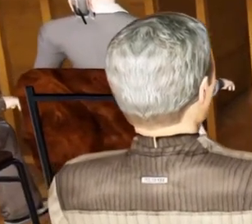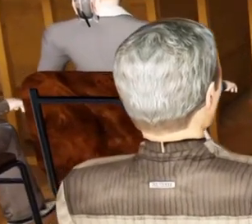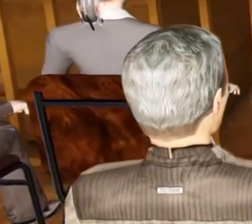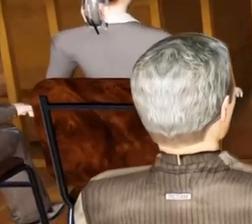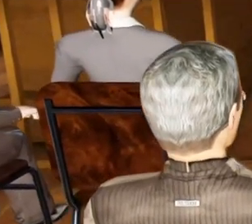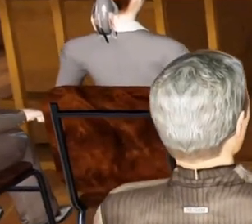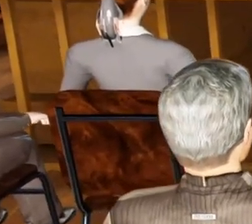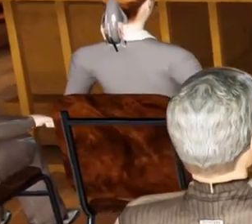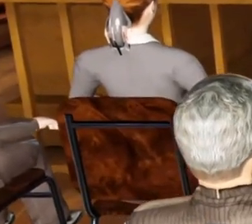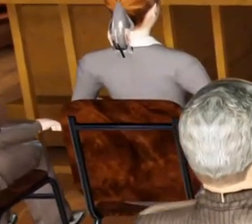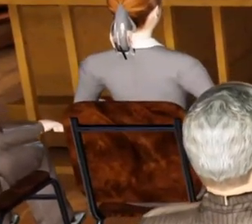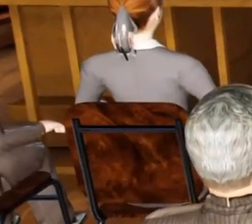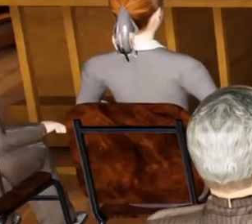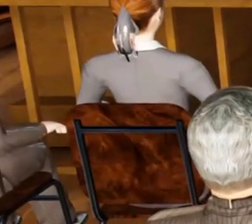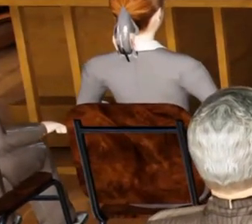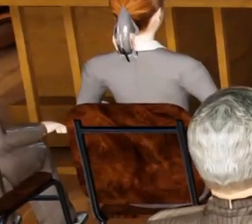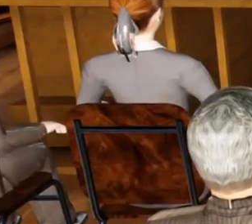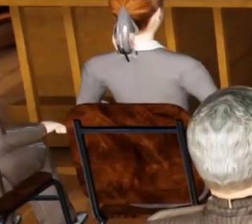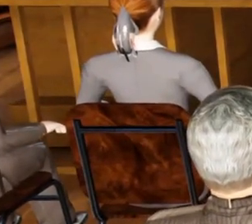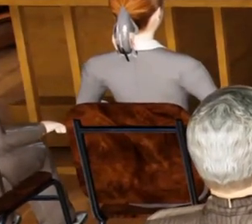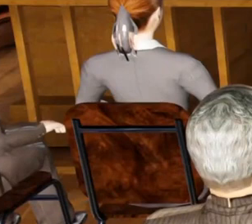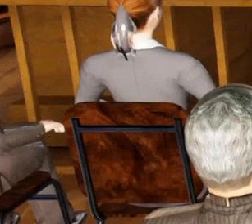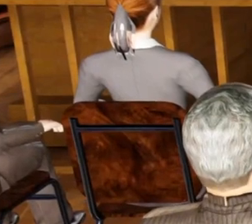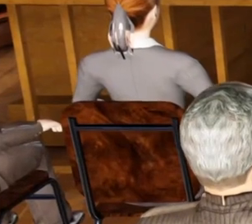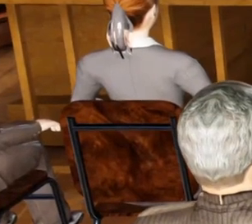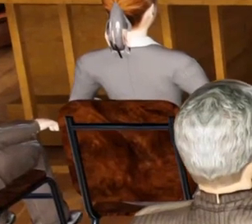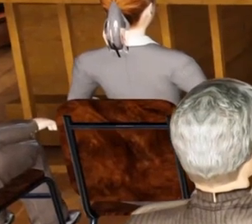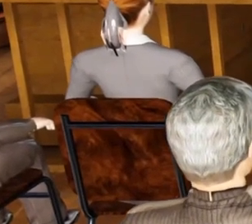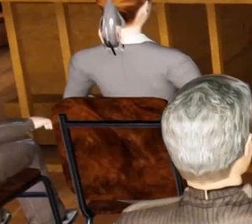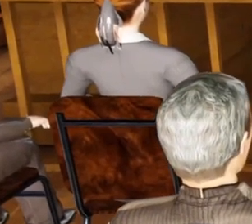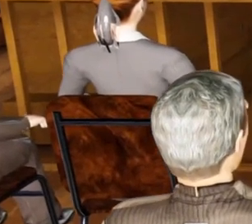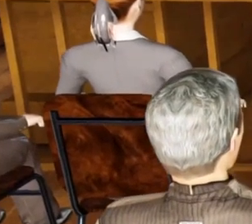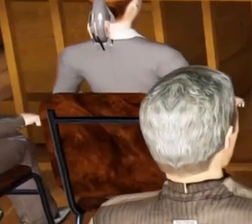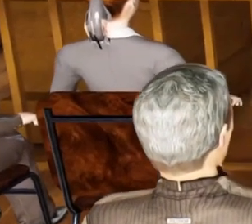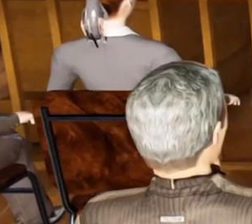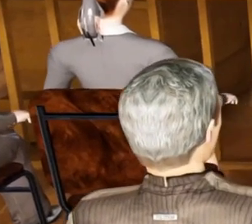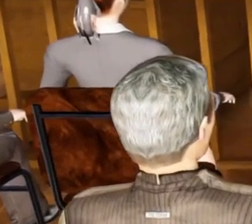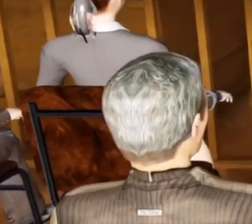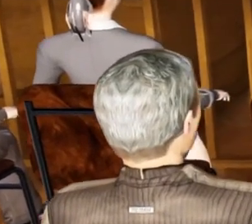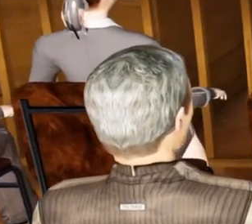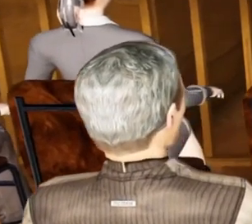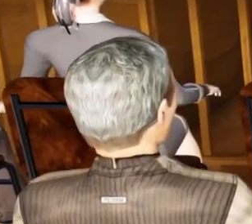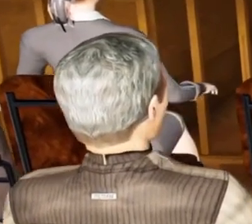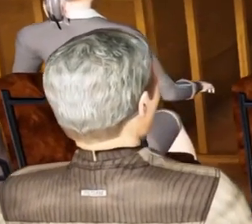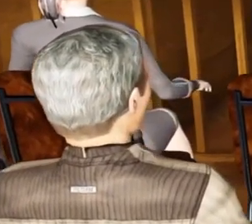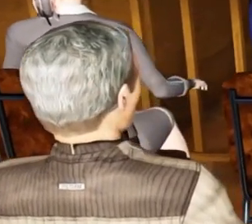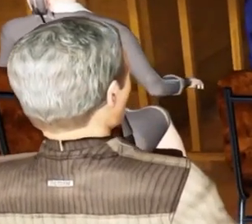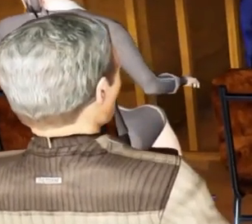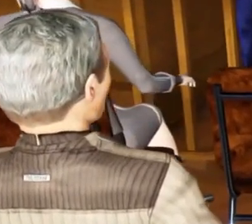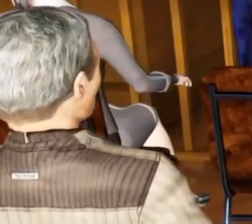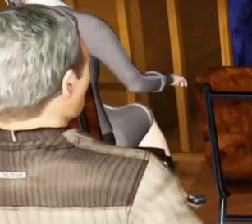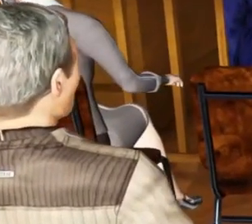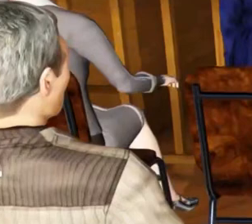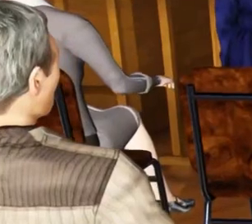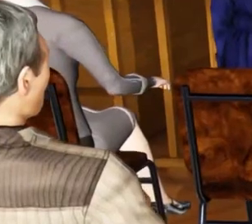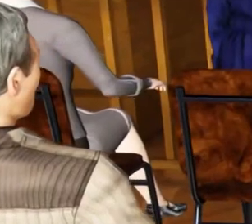συνέβει εκεί ε του μιλούσε του έλεγε πολύ άσχημα πράγματα και βρισιές τόσο πολύ που χρειάστηκε